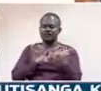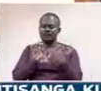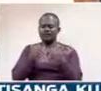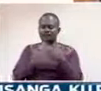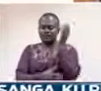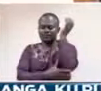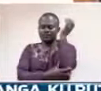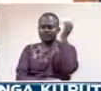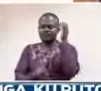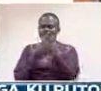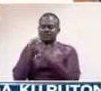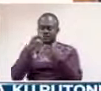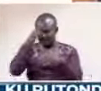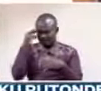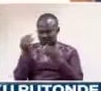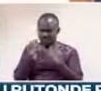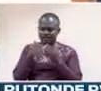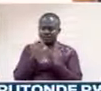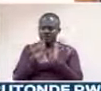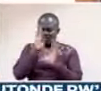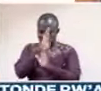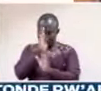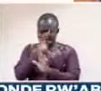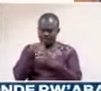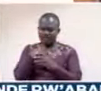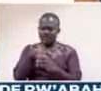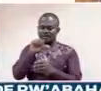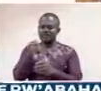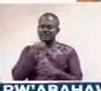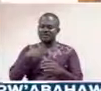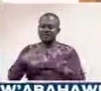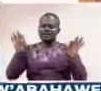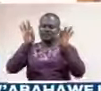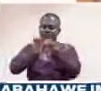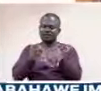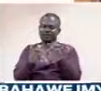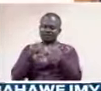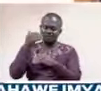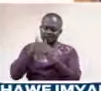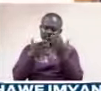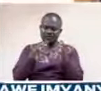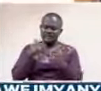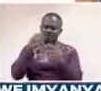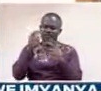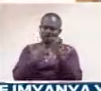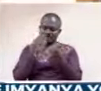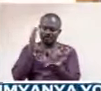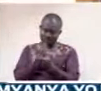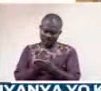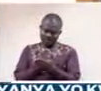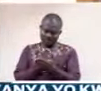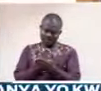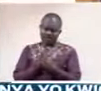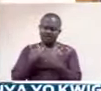bukene byatewe abantu bari bahuze duhugiye mu bindi bidafite umumaro. Ariko aho tuvuze ngo reka ibi bintu tubivemo,